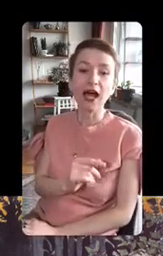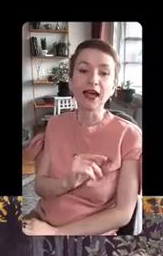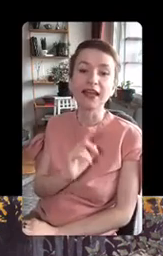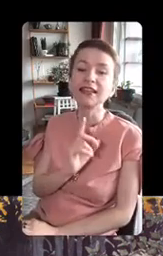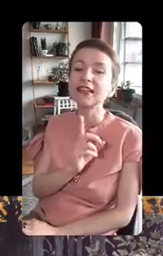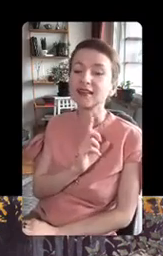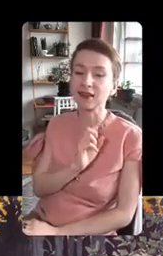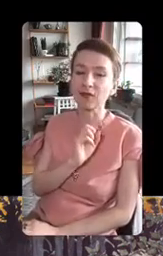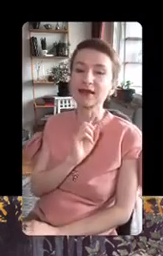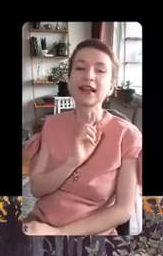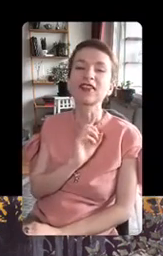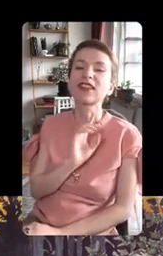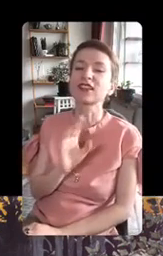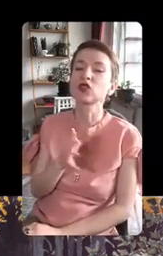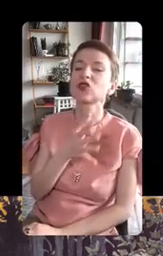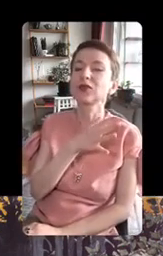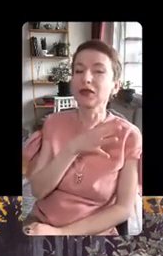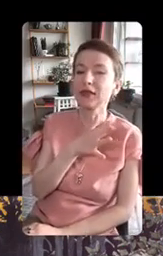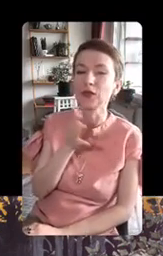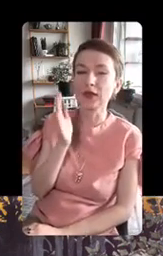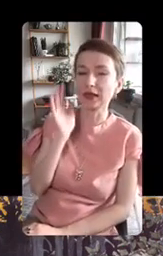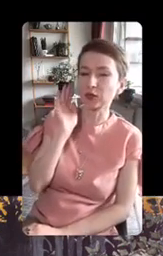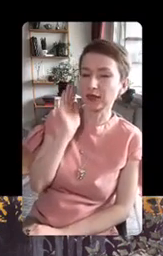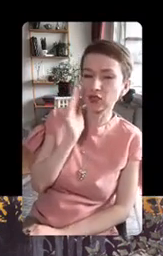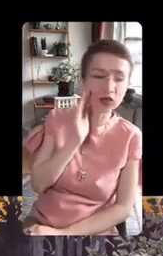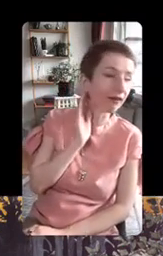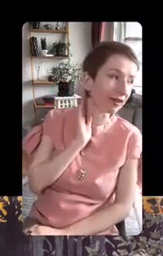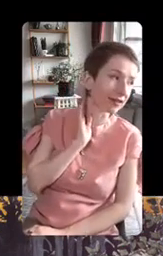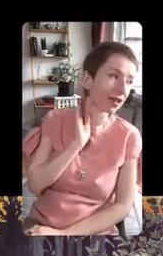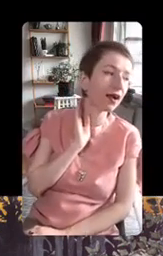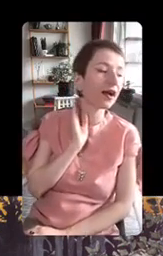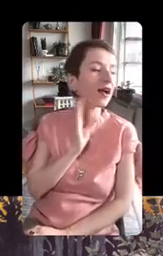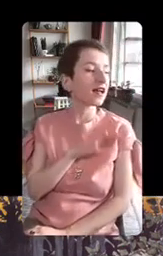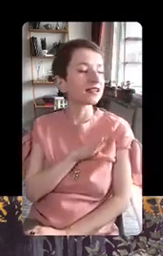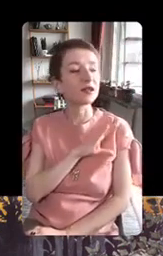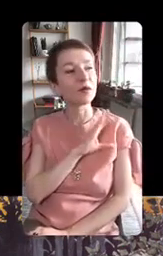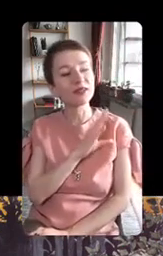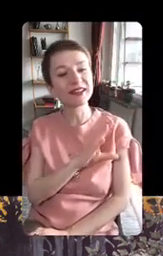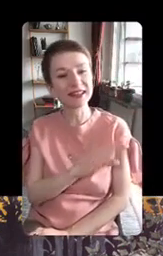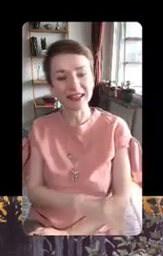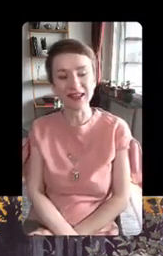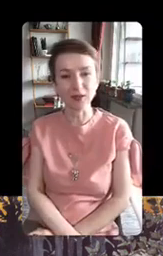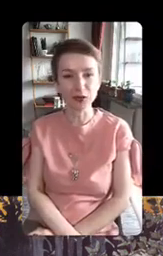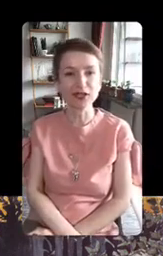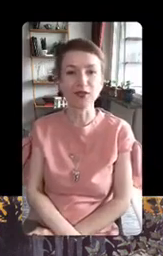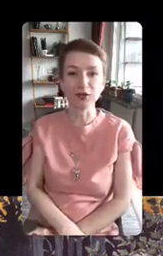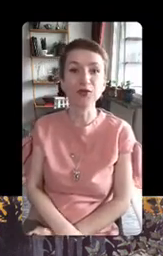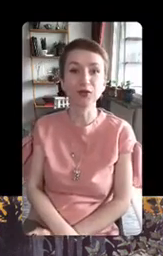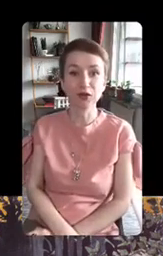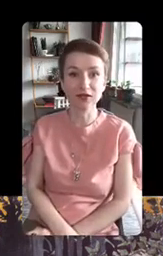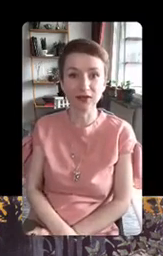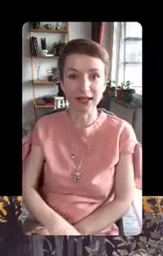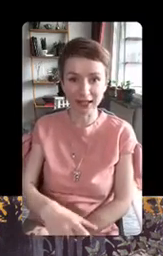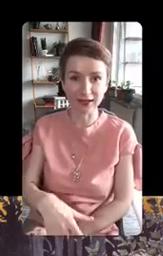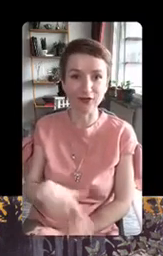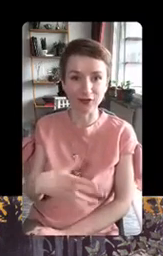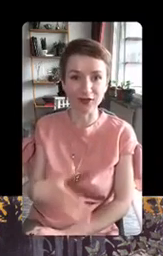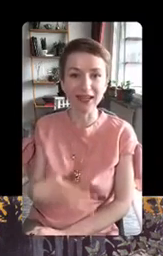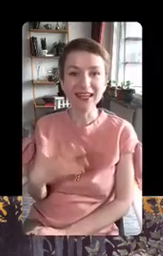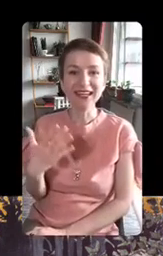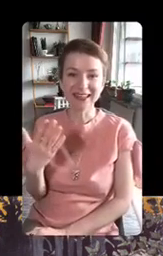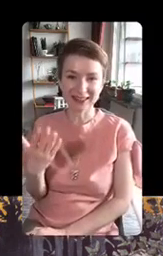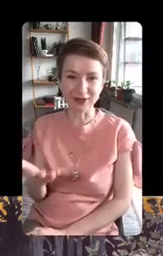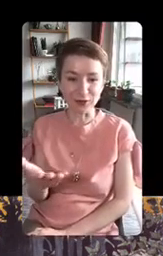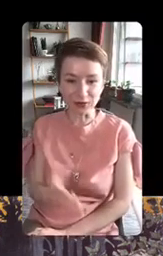вот, Эльза иногда подглядывала за чужими детьми, так из-под тишка в гостях, запоминала какие-то позы, и потом использовала их